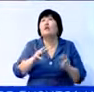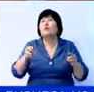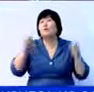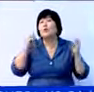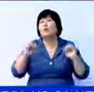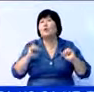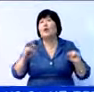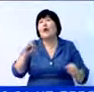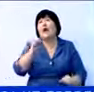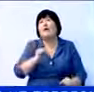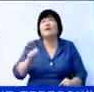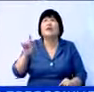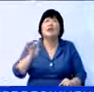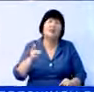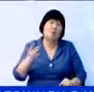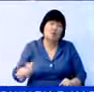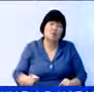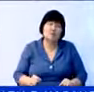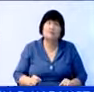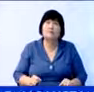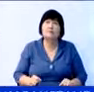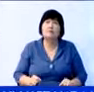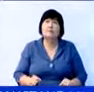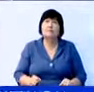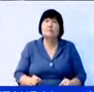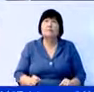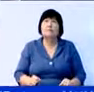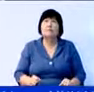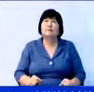культуры и спорта Ахтоты Раимкуловой.